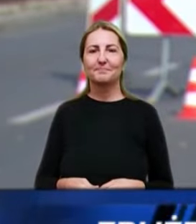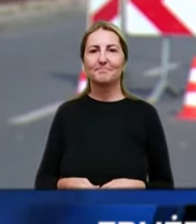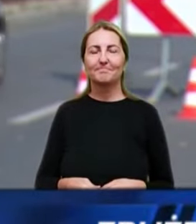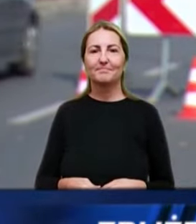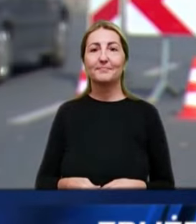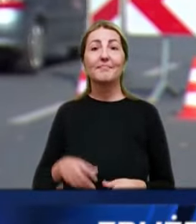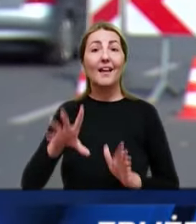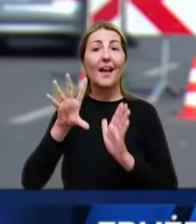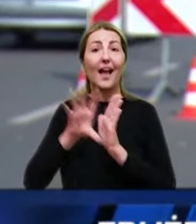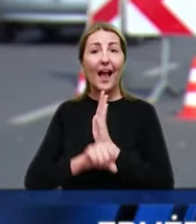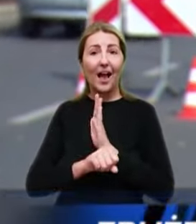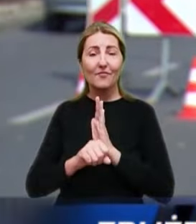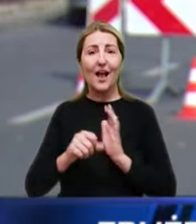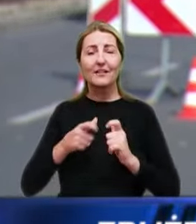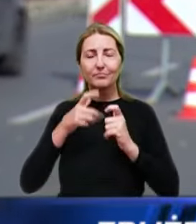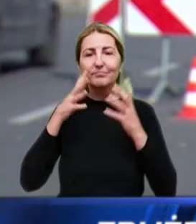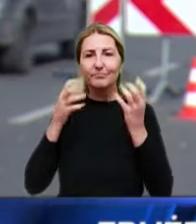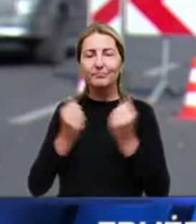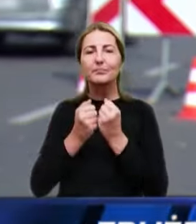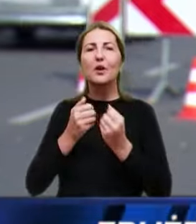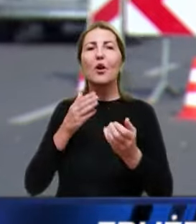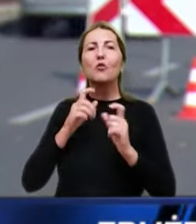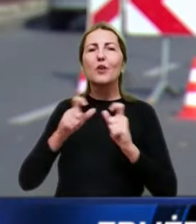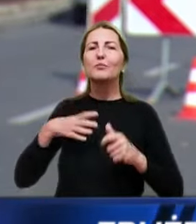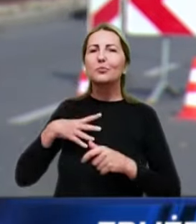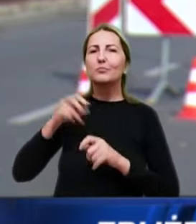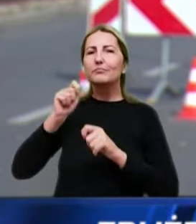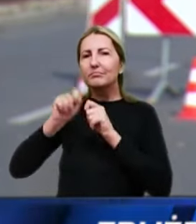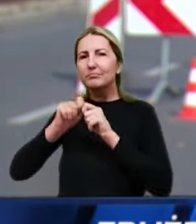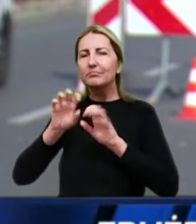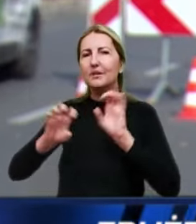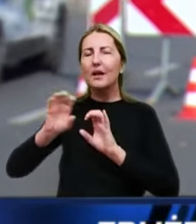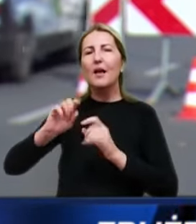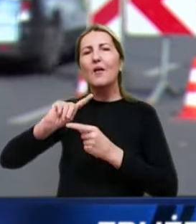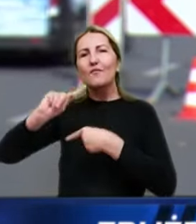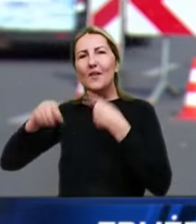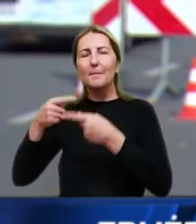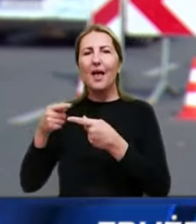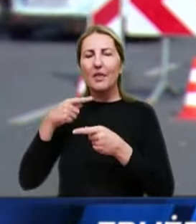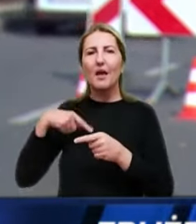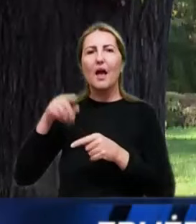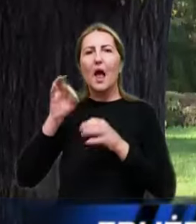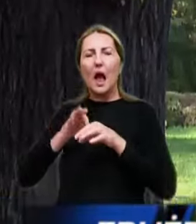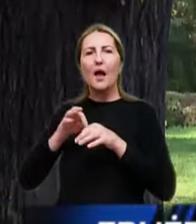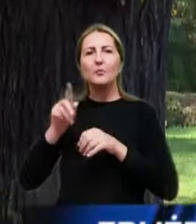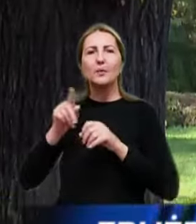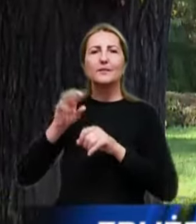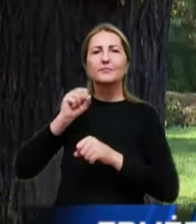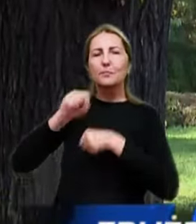Awarię przeprawy wykryto podczas prac związanych z wymianą delatacji. Właśnie wówczas drogowcy po odsłonięciu